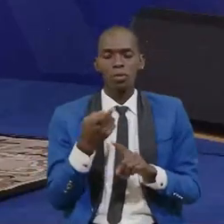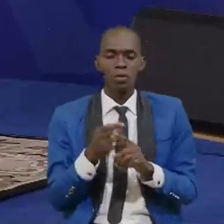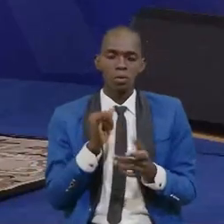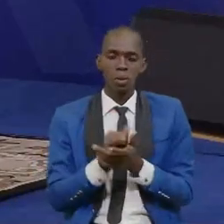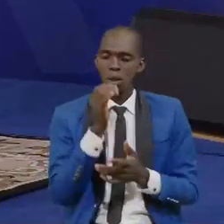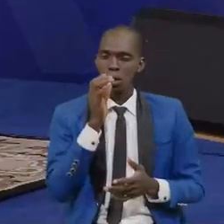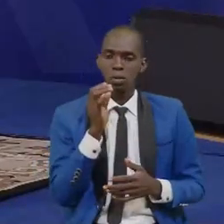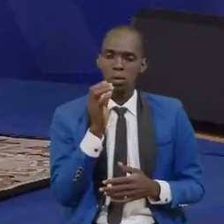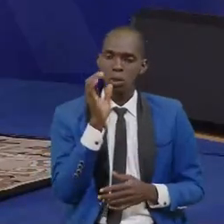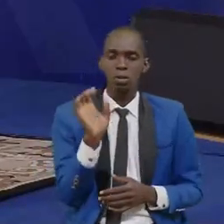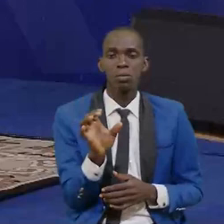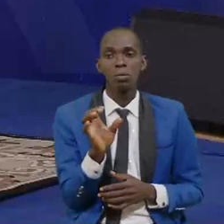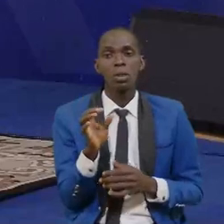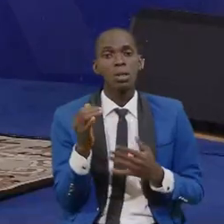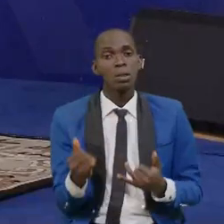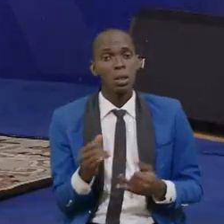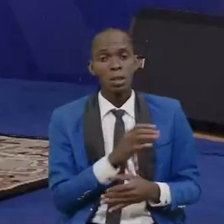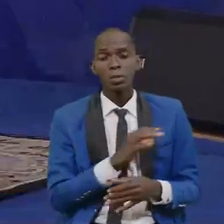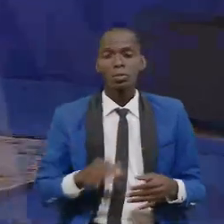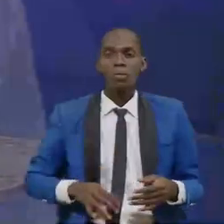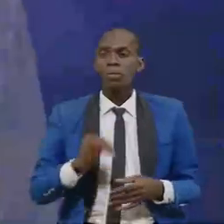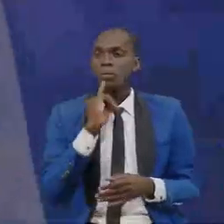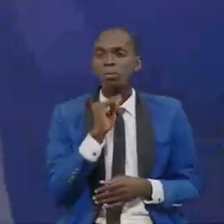malédiction. Maintenant, Christ n'est pas comme ça.